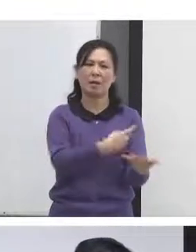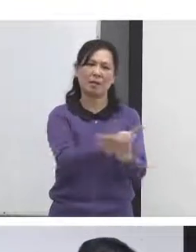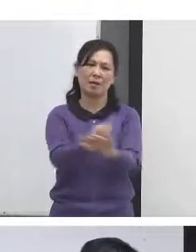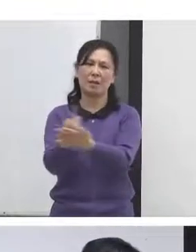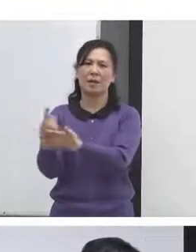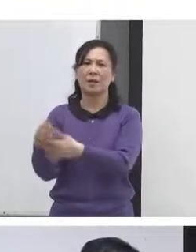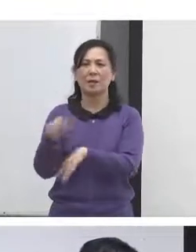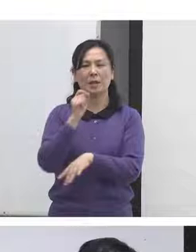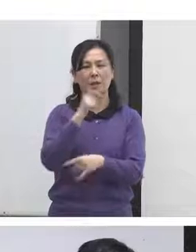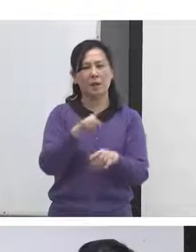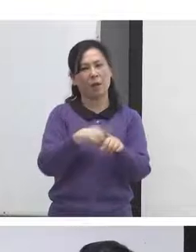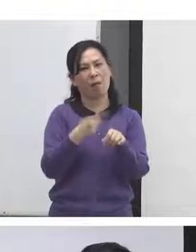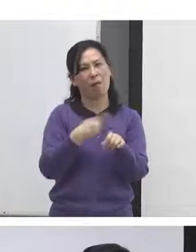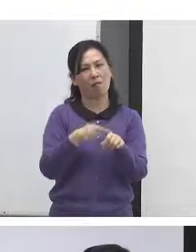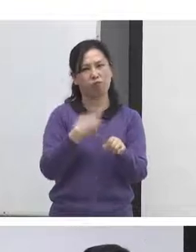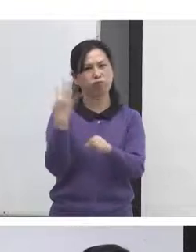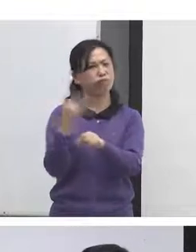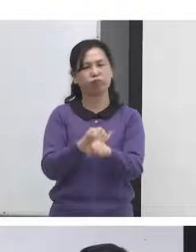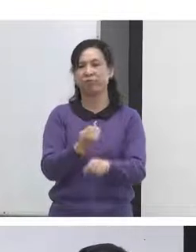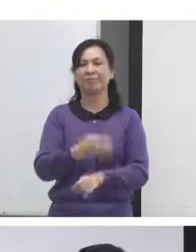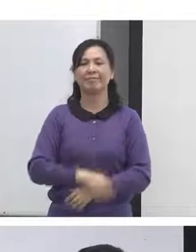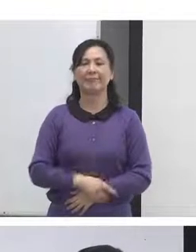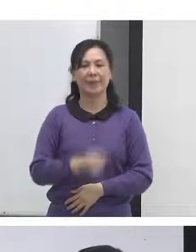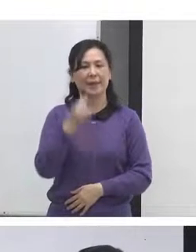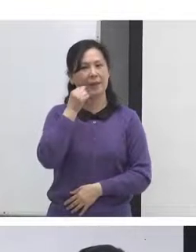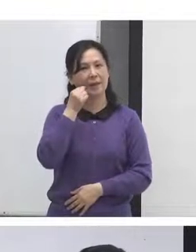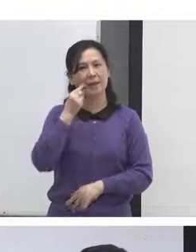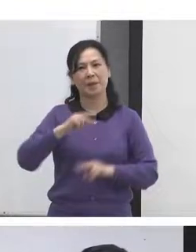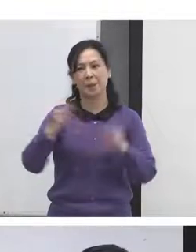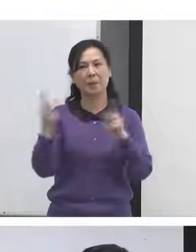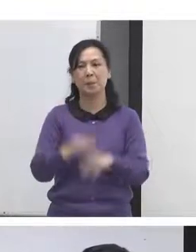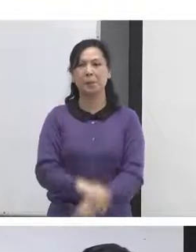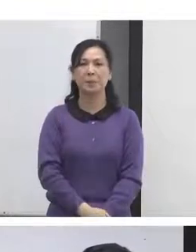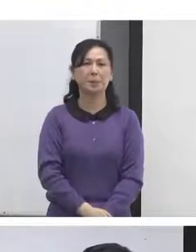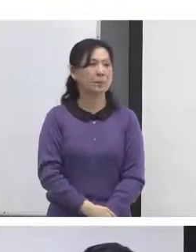的。那这些我看一下。